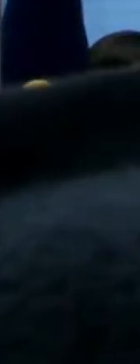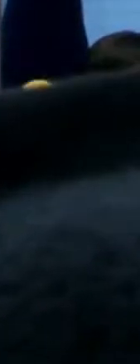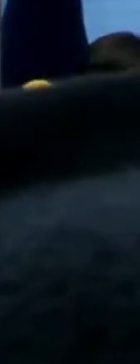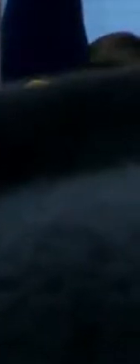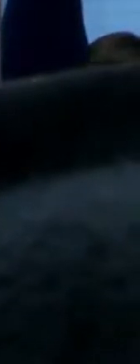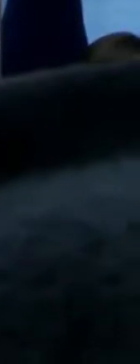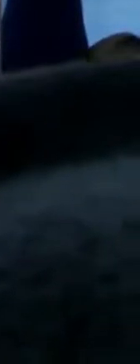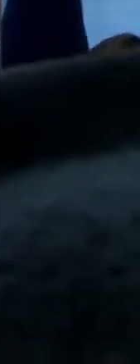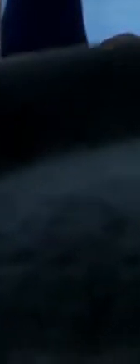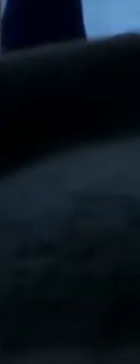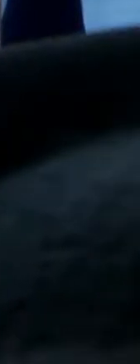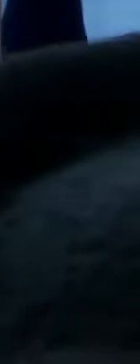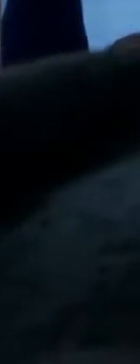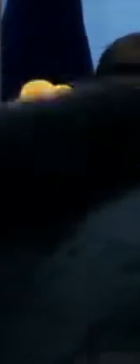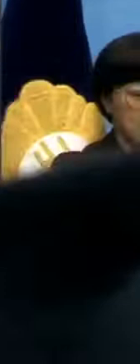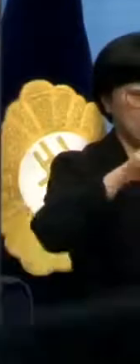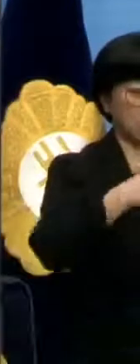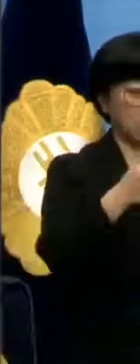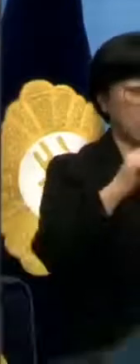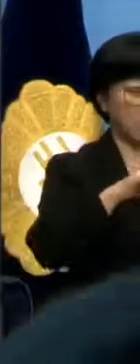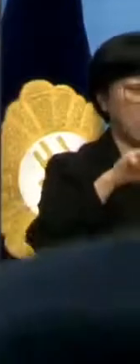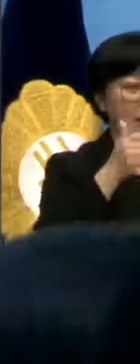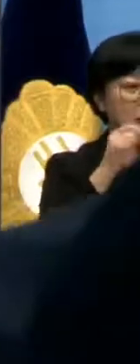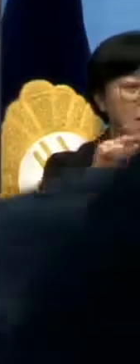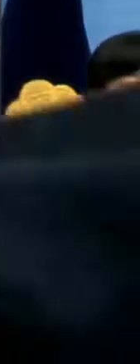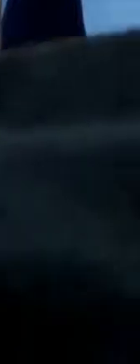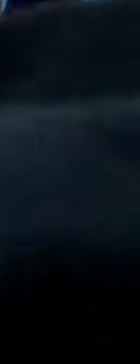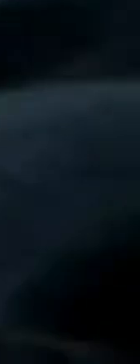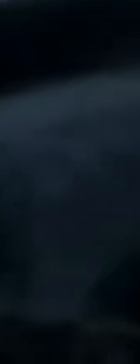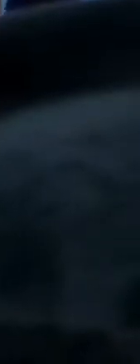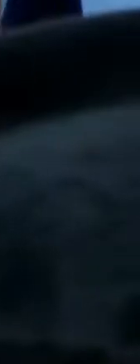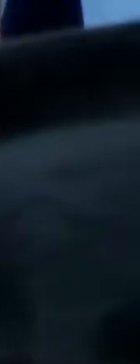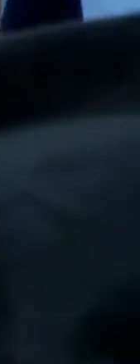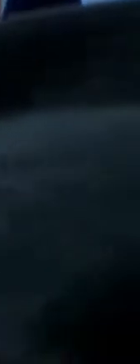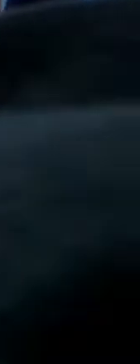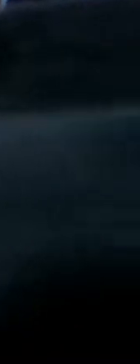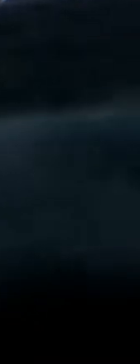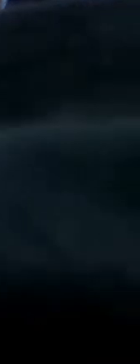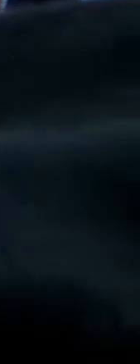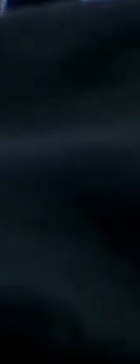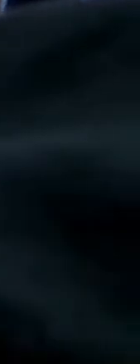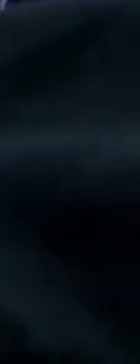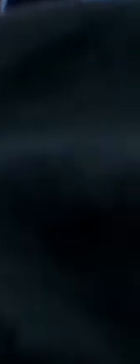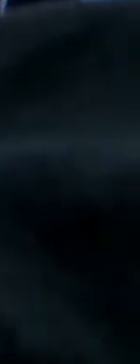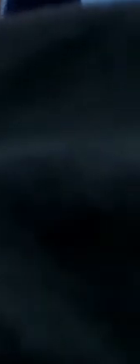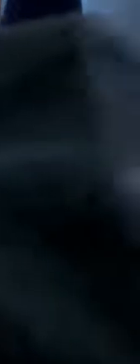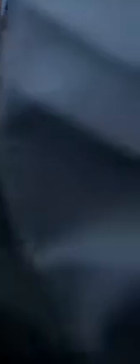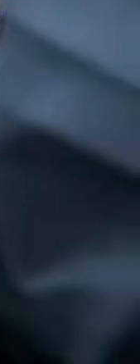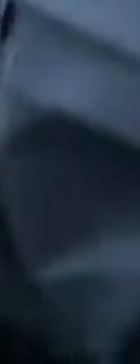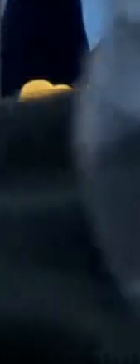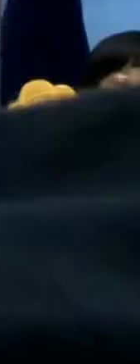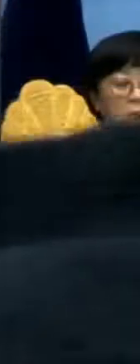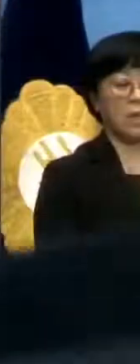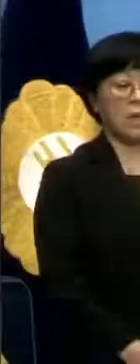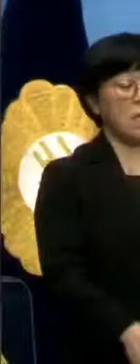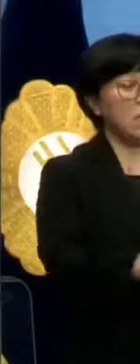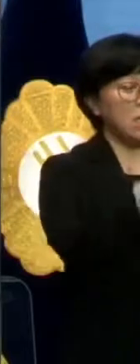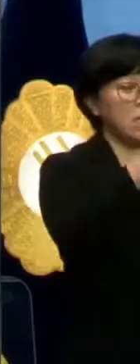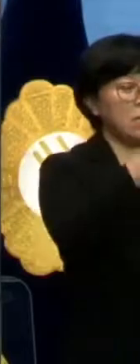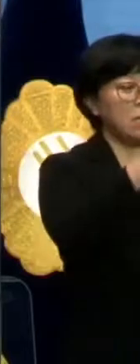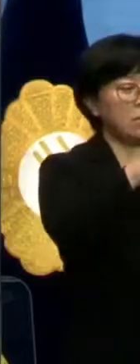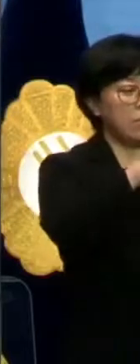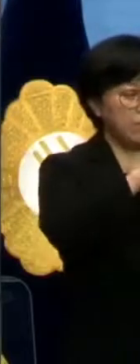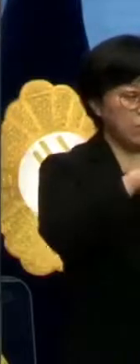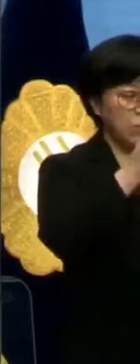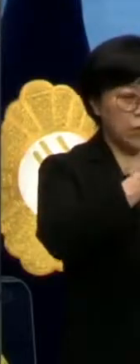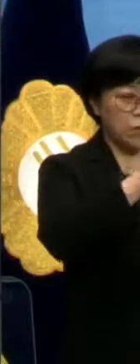한국어 언젠가 수립 원 한수원 을 통해 제 하긴 하였습니다 해당 보도가 처음 낳은